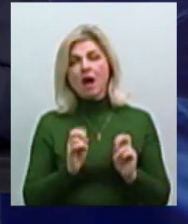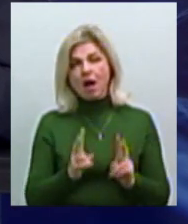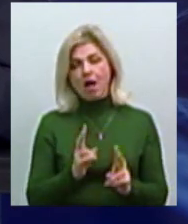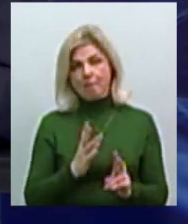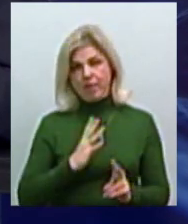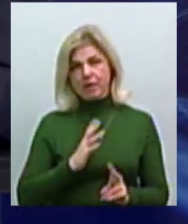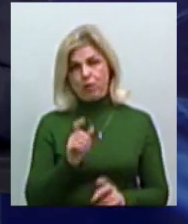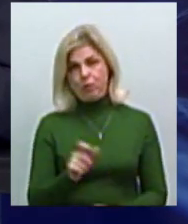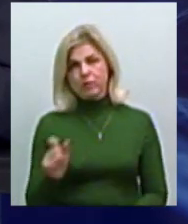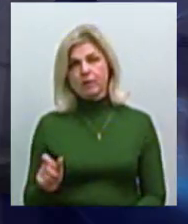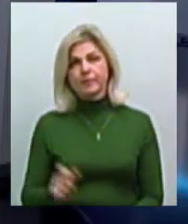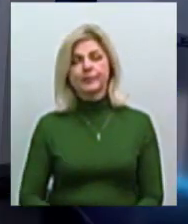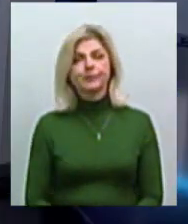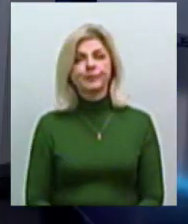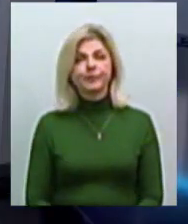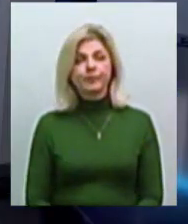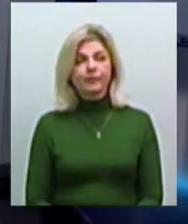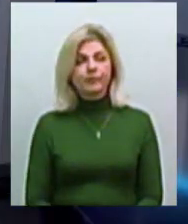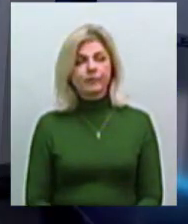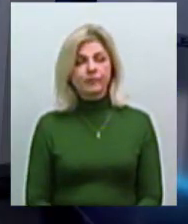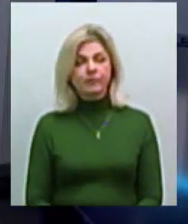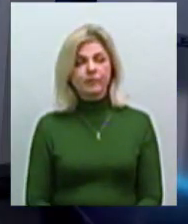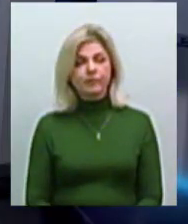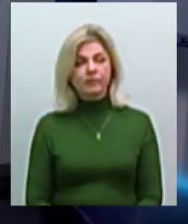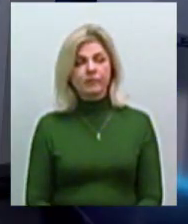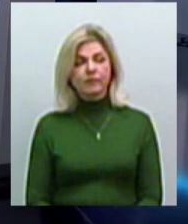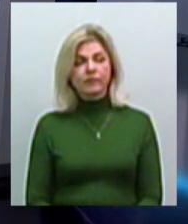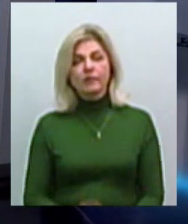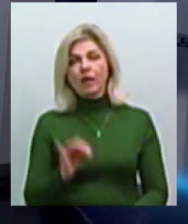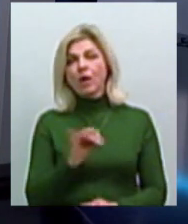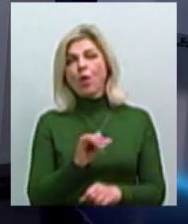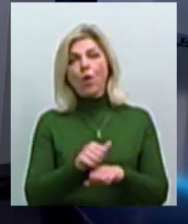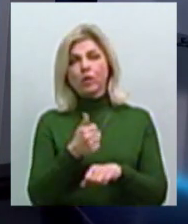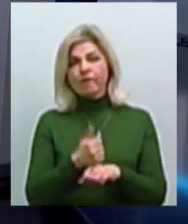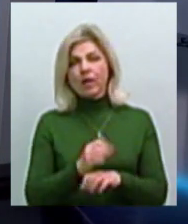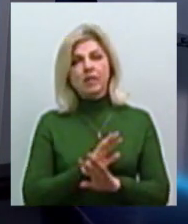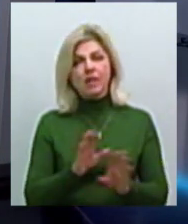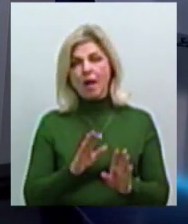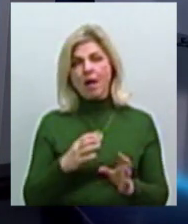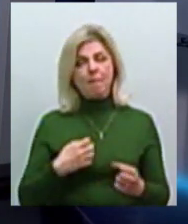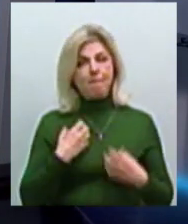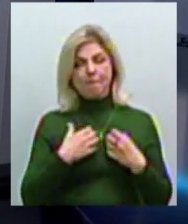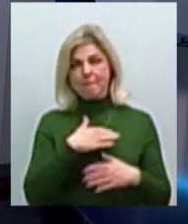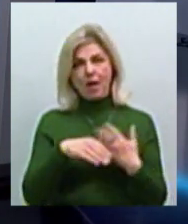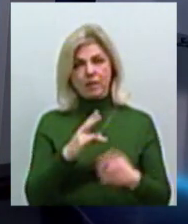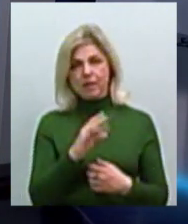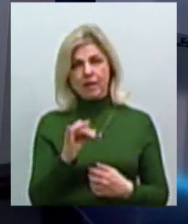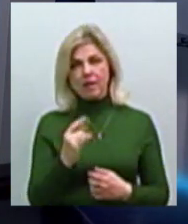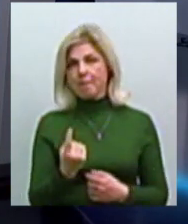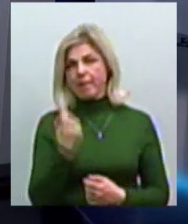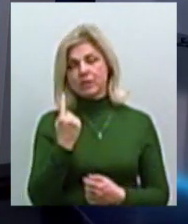населенню. І, можливо, голови ні в якому разі не піддаватись паніці? Ну, це перше. Це